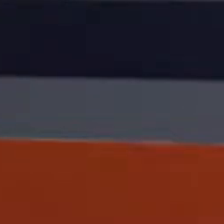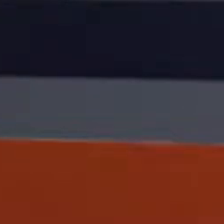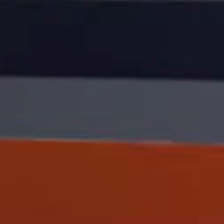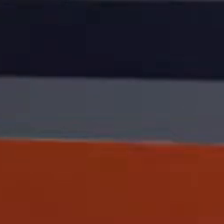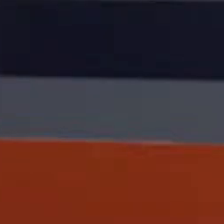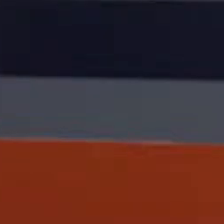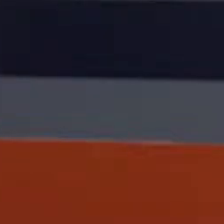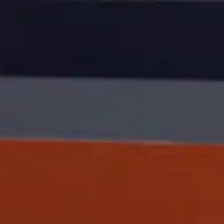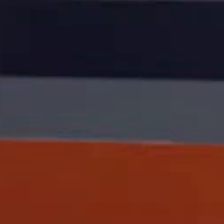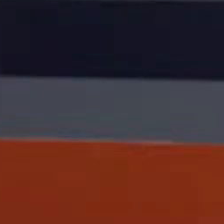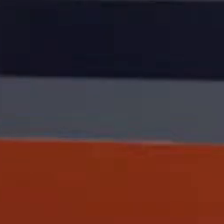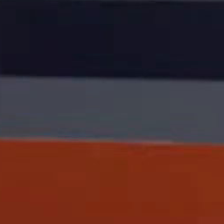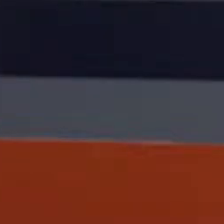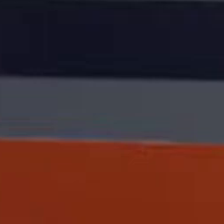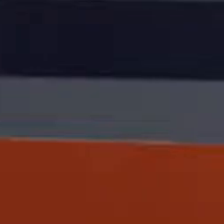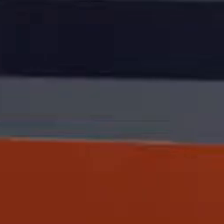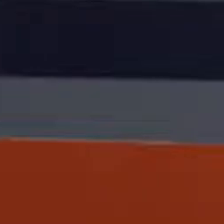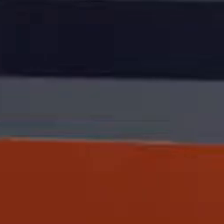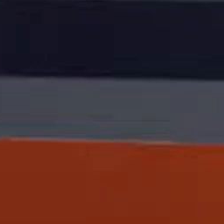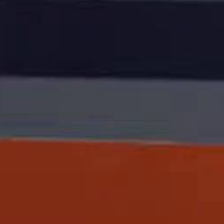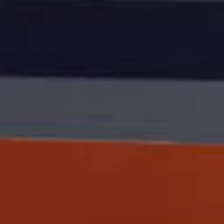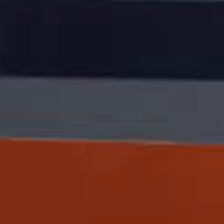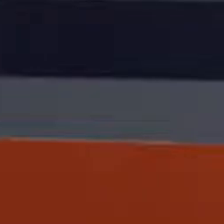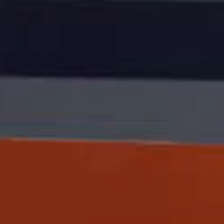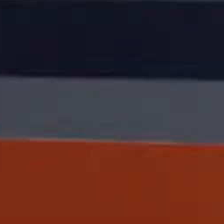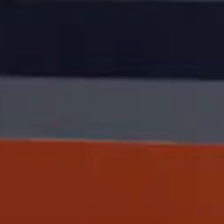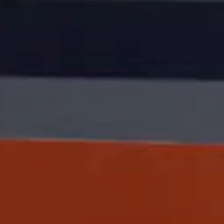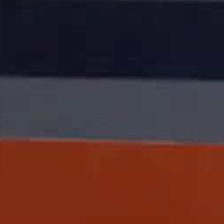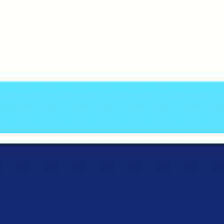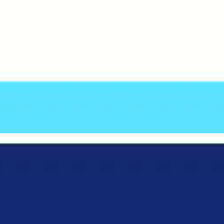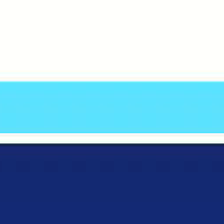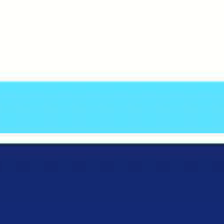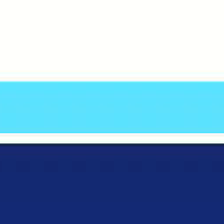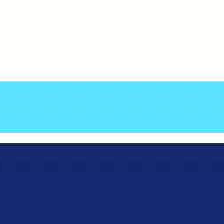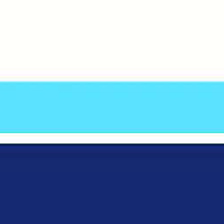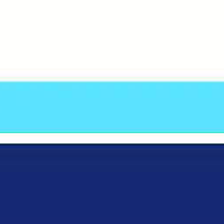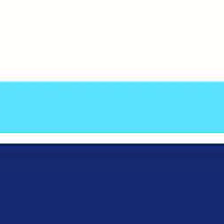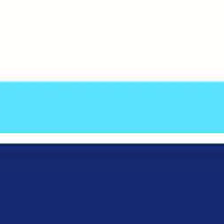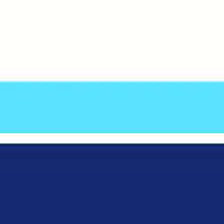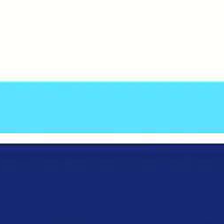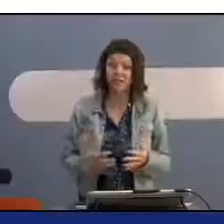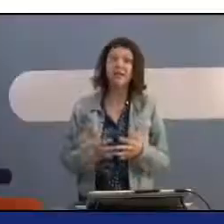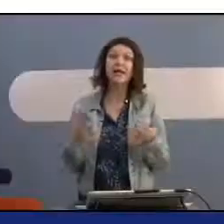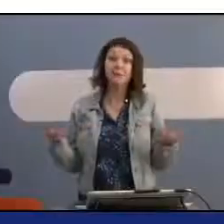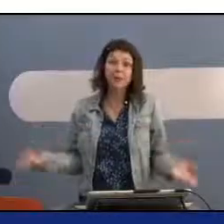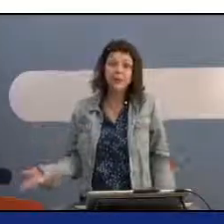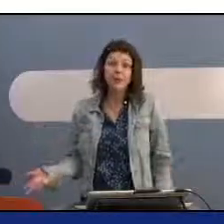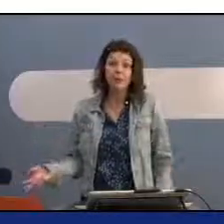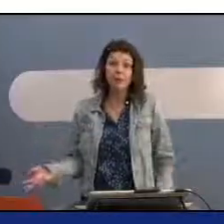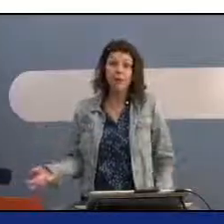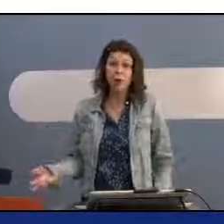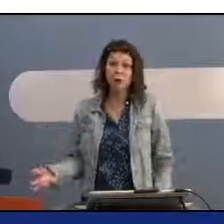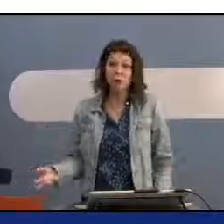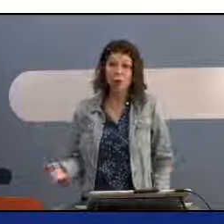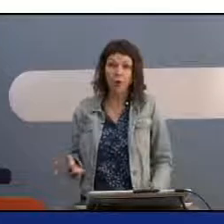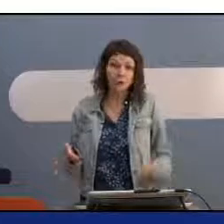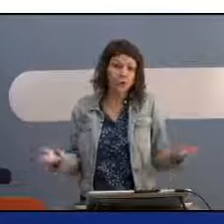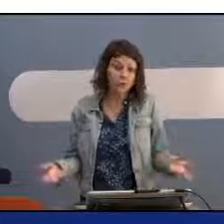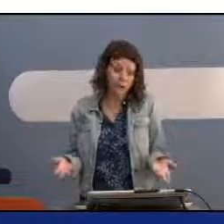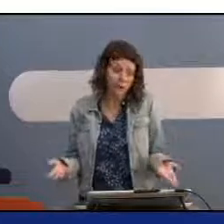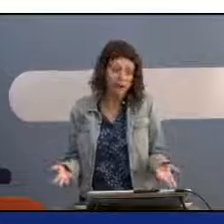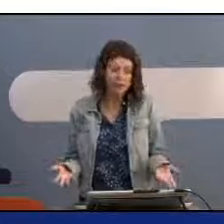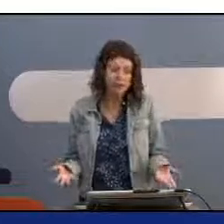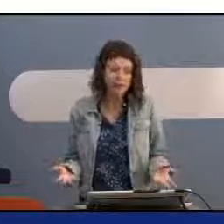לכבוד. זו זכות שאנחנו מדברים על לא להעליב, לא להשפיל, להתקיים גם בכבוד,